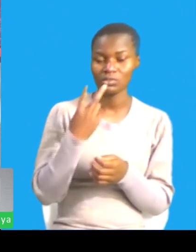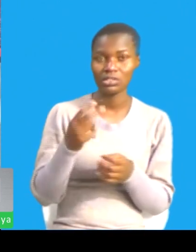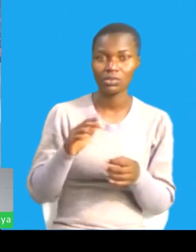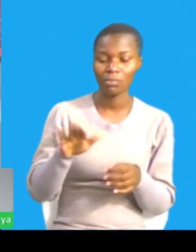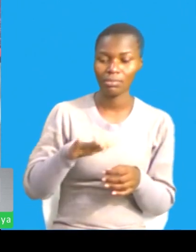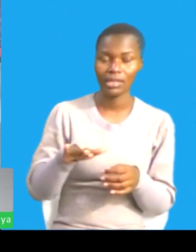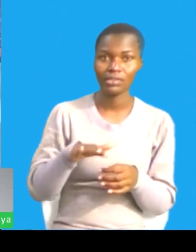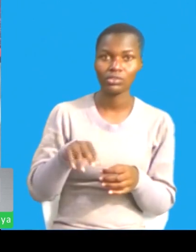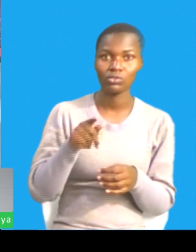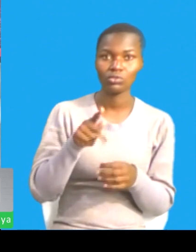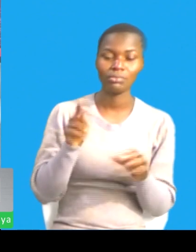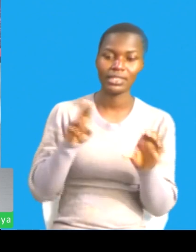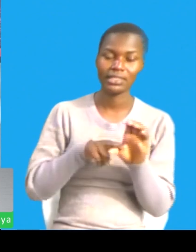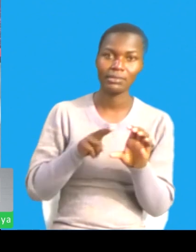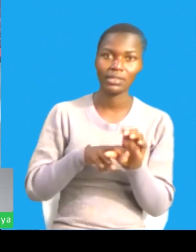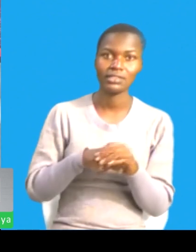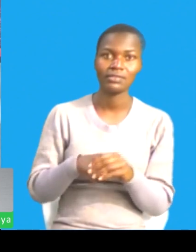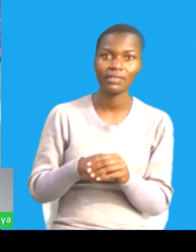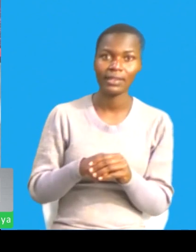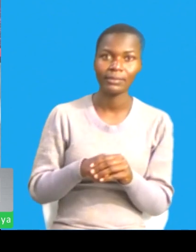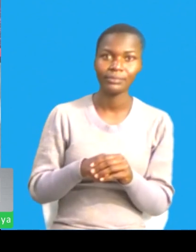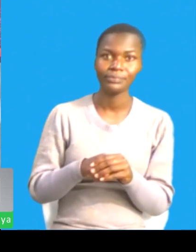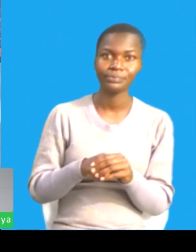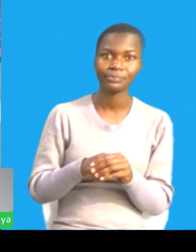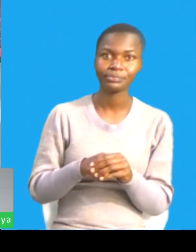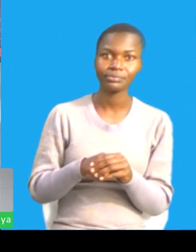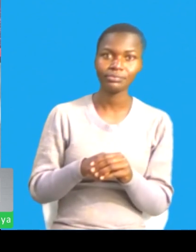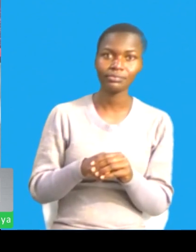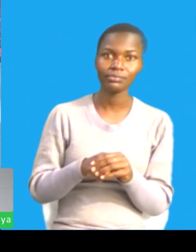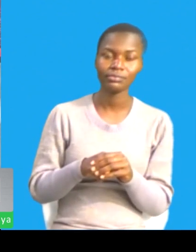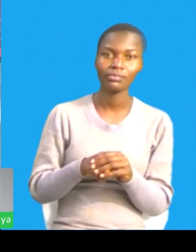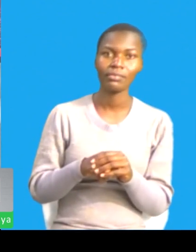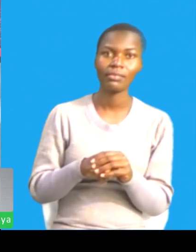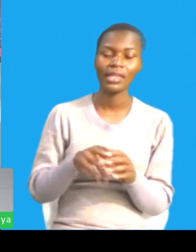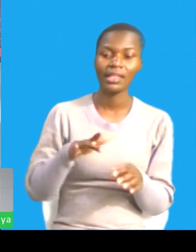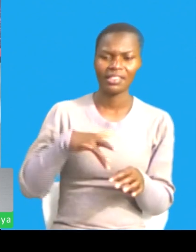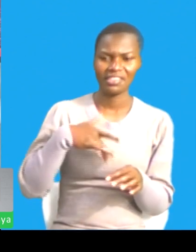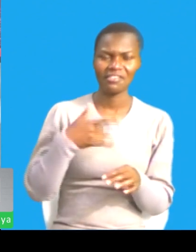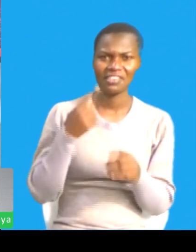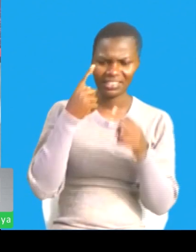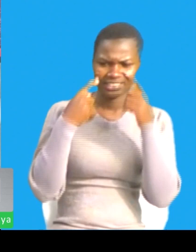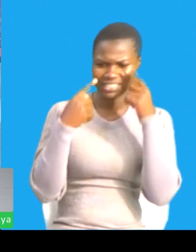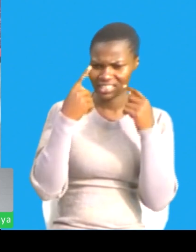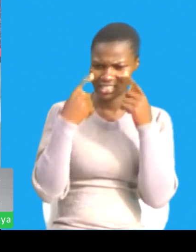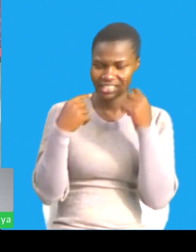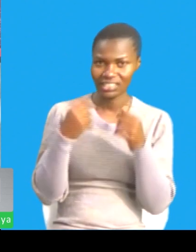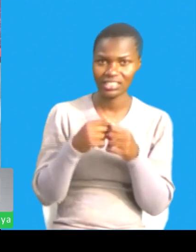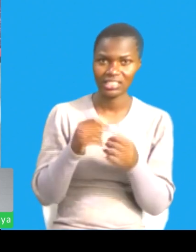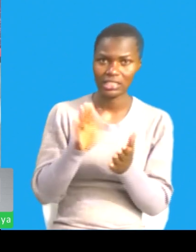World Health Organization recommends water as opposed to tear gas. They feel tear gas inaharibu some things